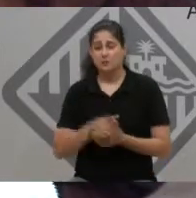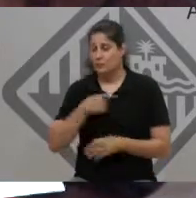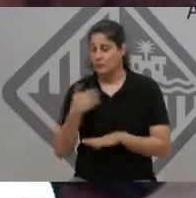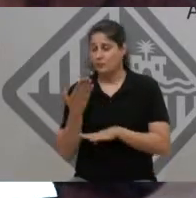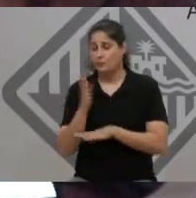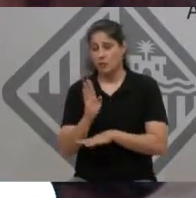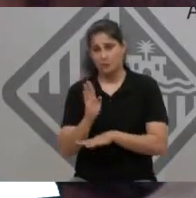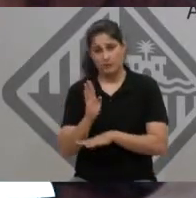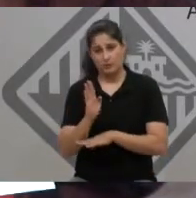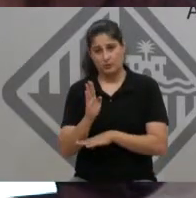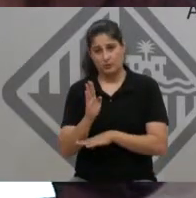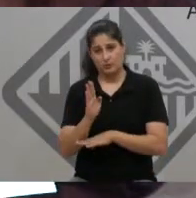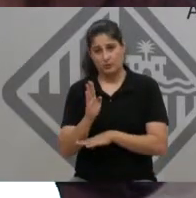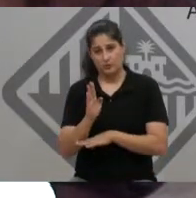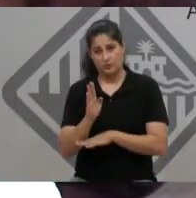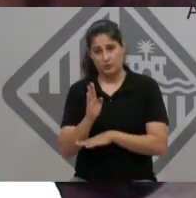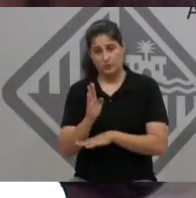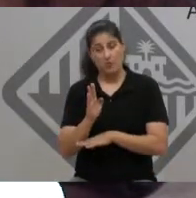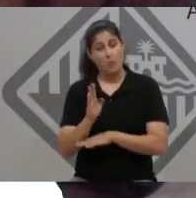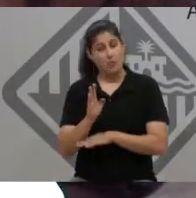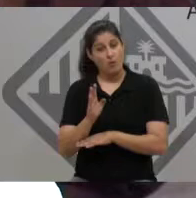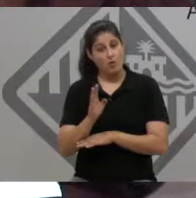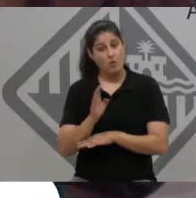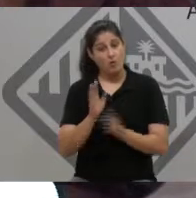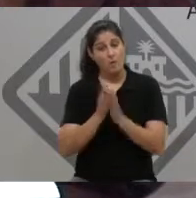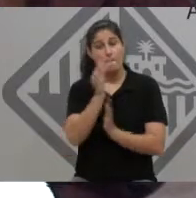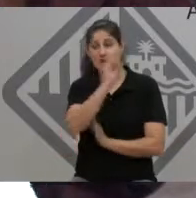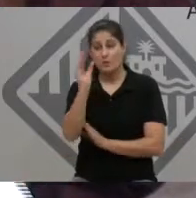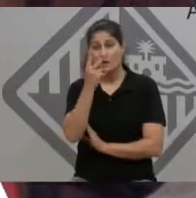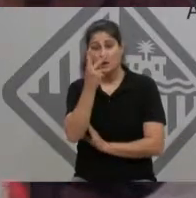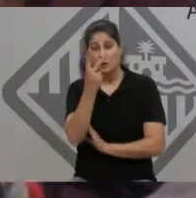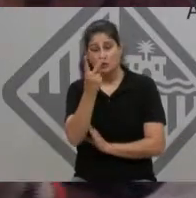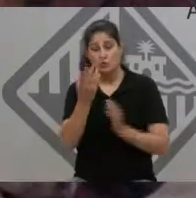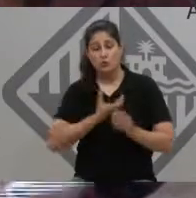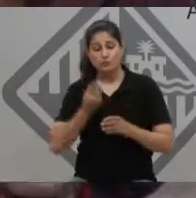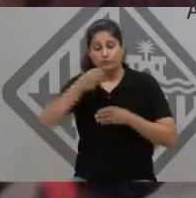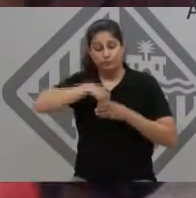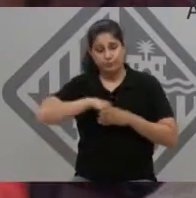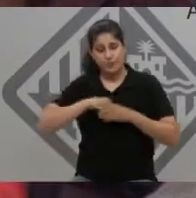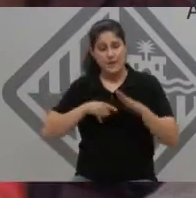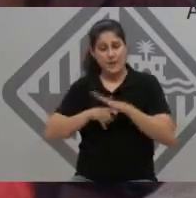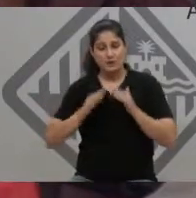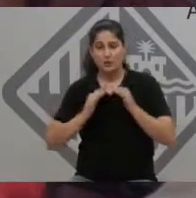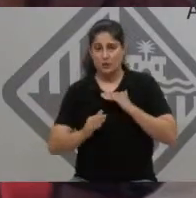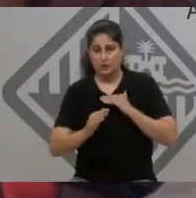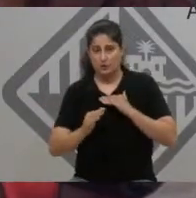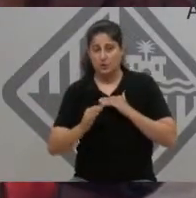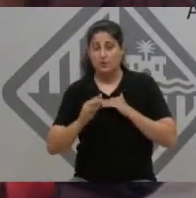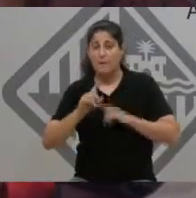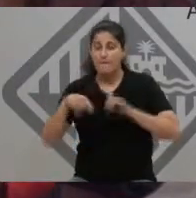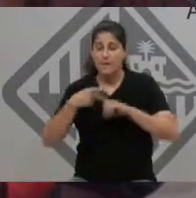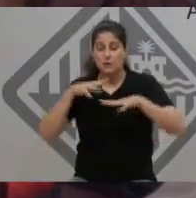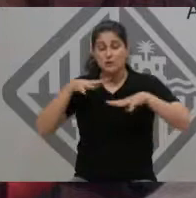proposam la remunicipalització de dues biblioteques i millorar la xarxa tant a nivell